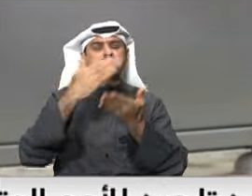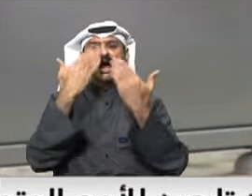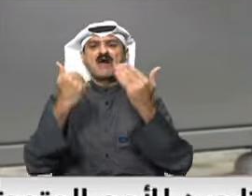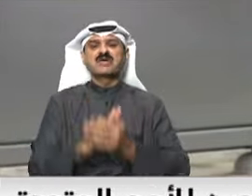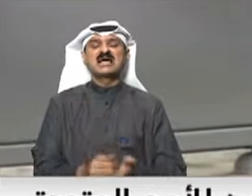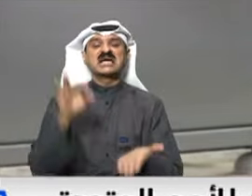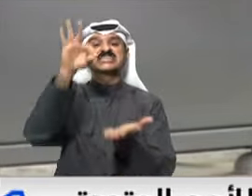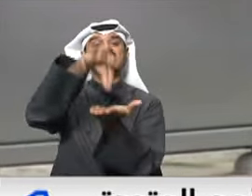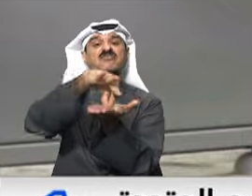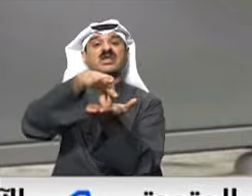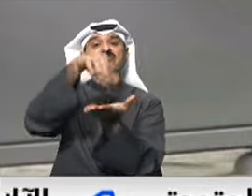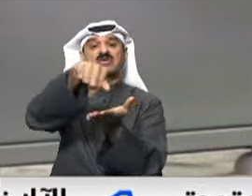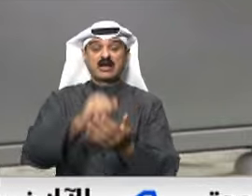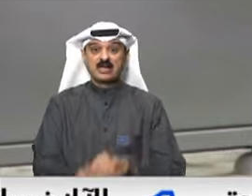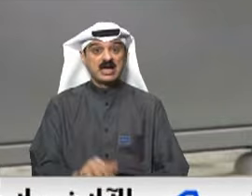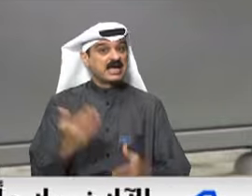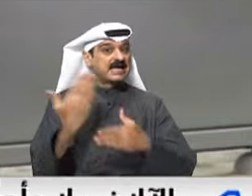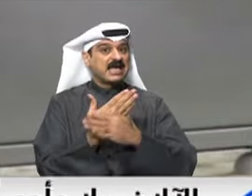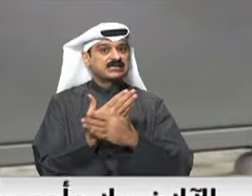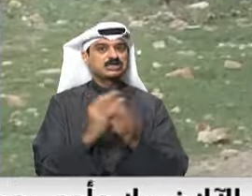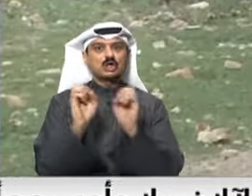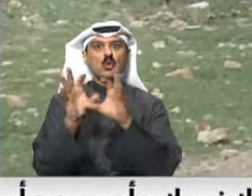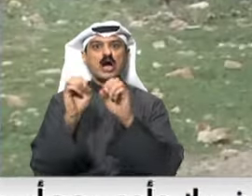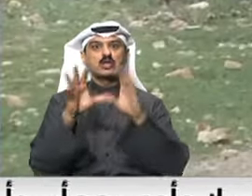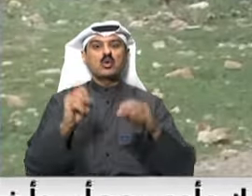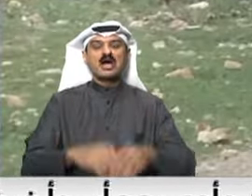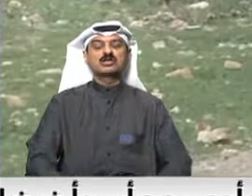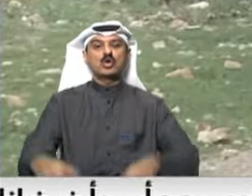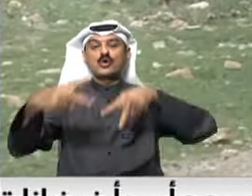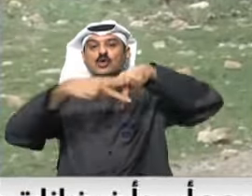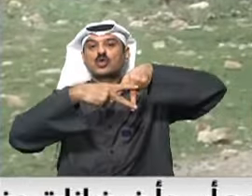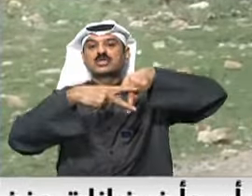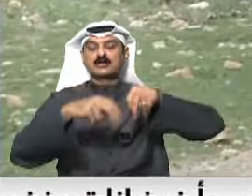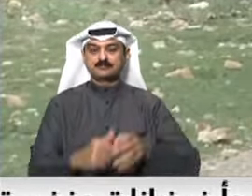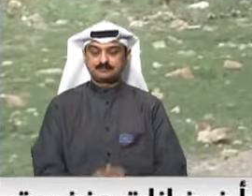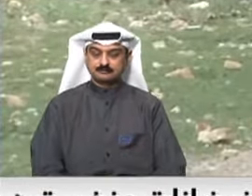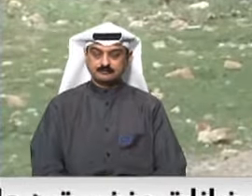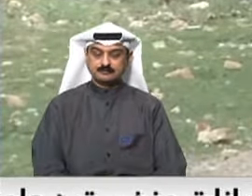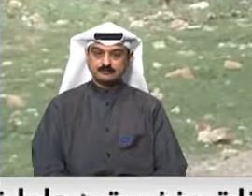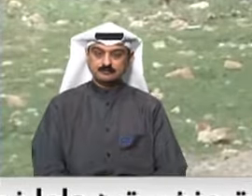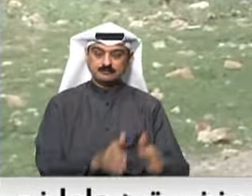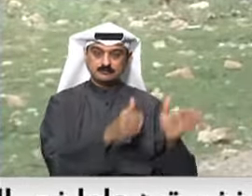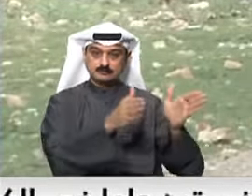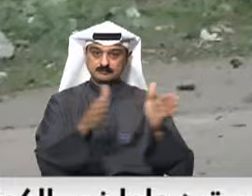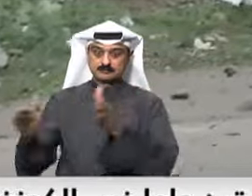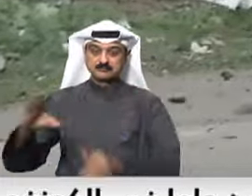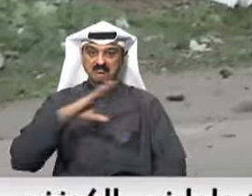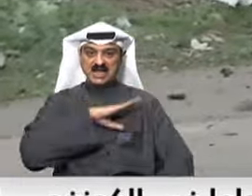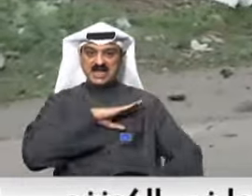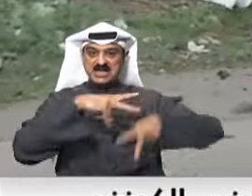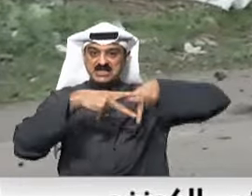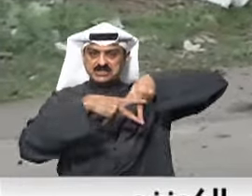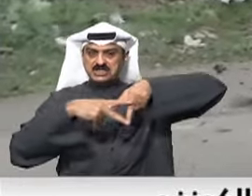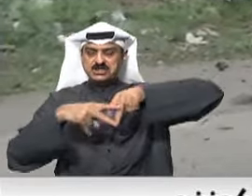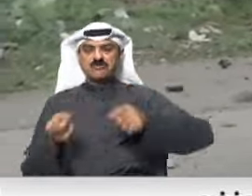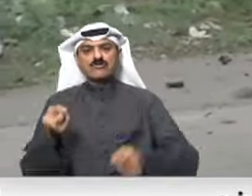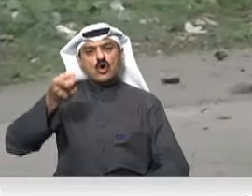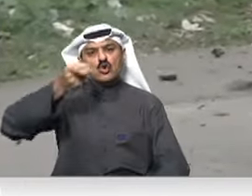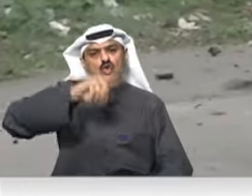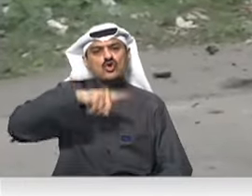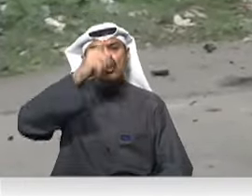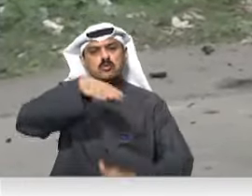ذات أغلبية يهودية أقلية عربية. وككل يوم يواصل جيش الاحتلال اقتحاماته التي